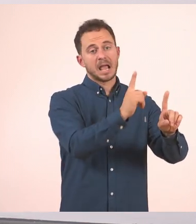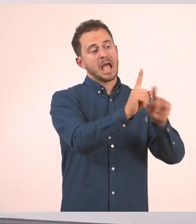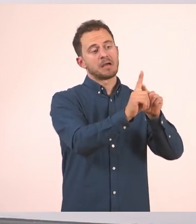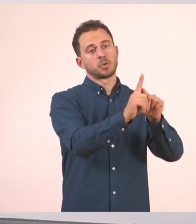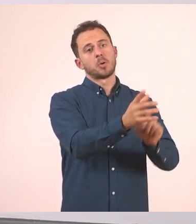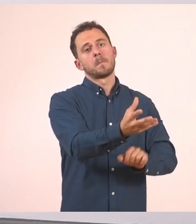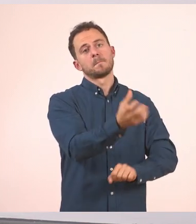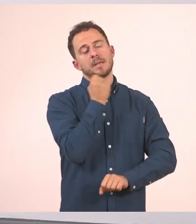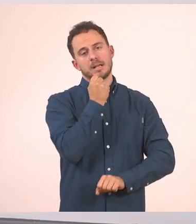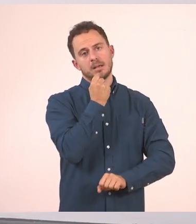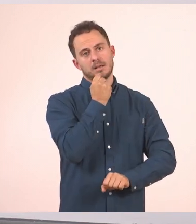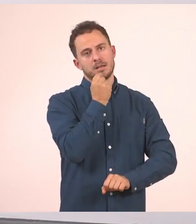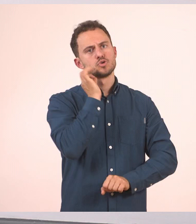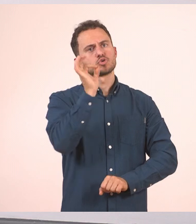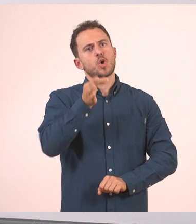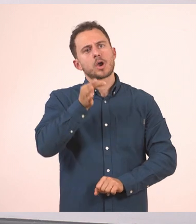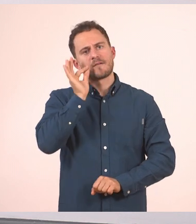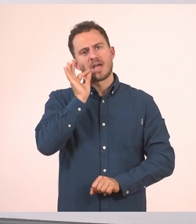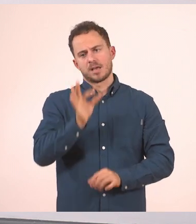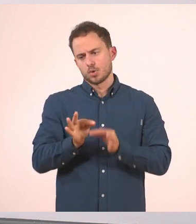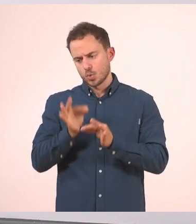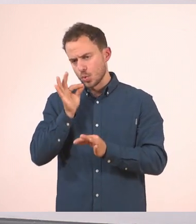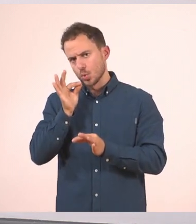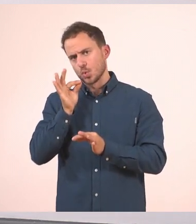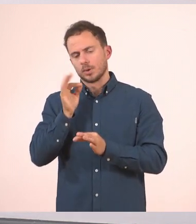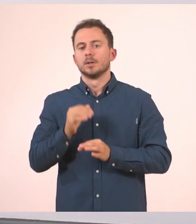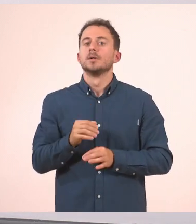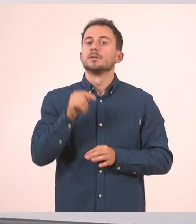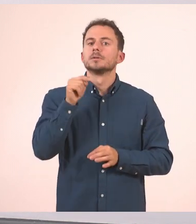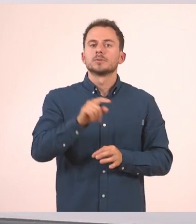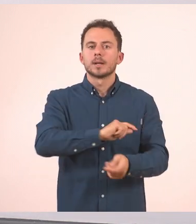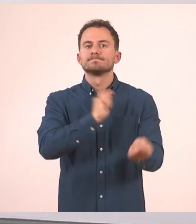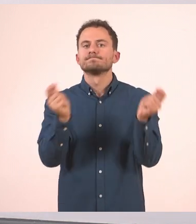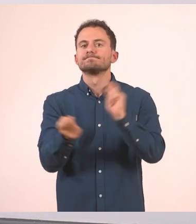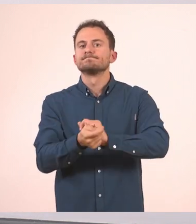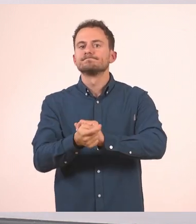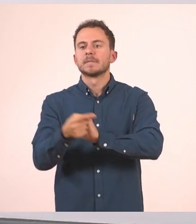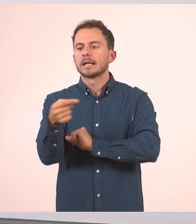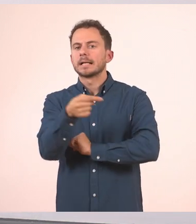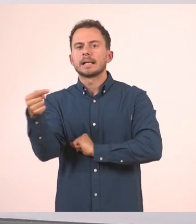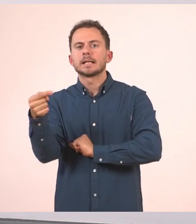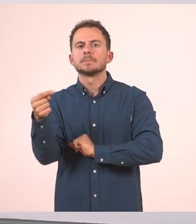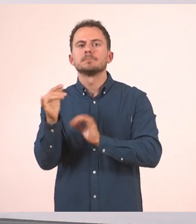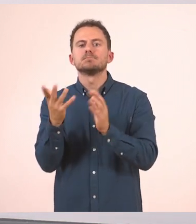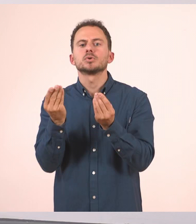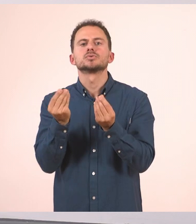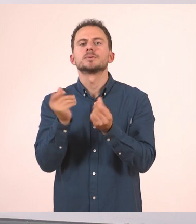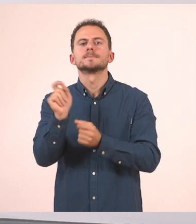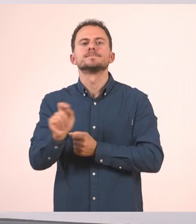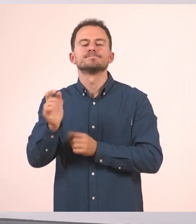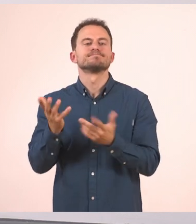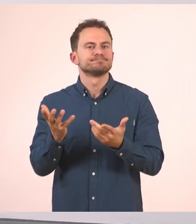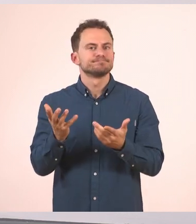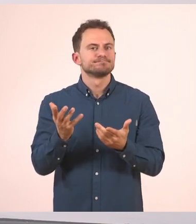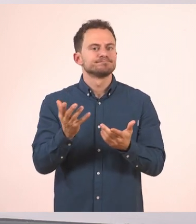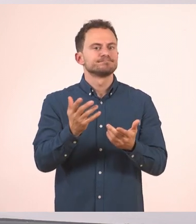καλαμάκι για να πιω τον καφέ μου. Πώς θα το γράψουμε αυτό σαν κλάσμα? Τι